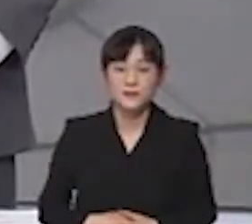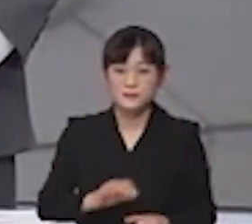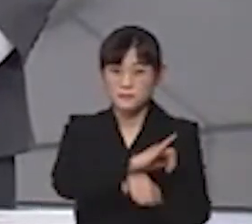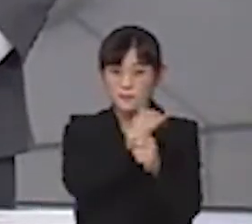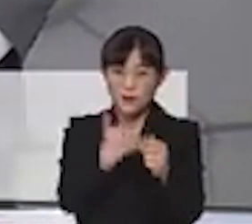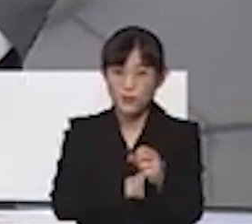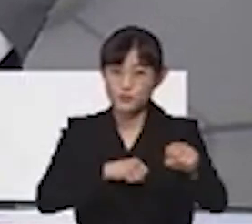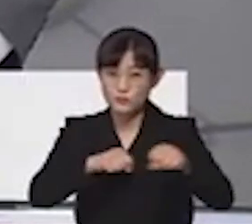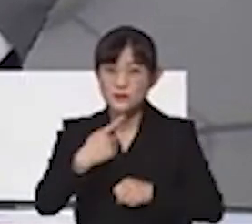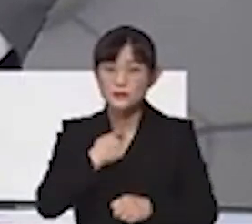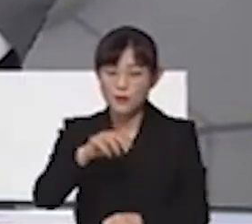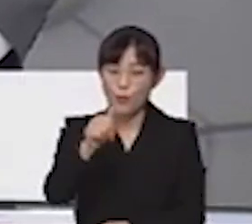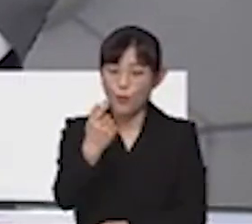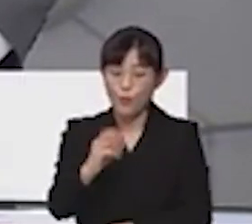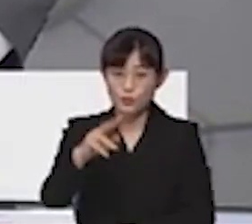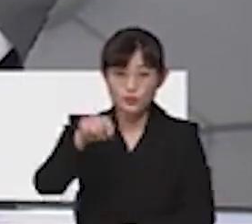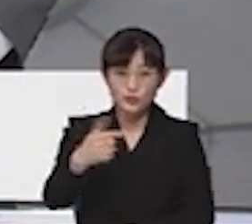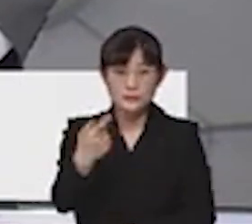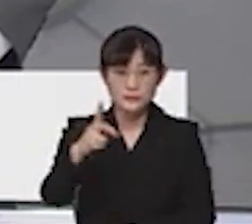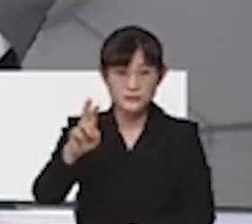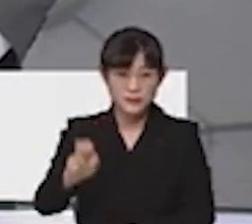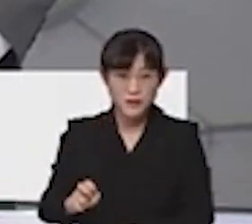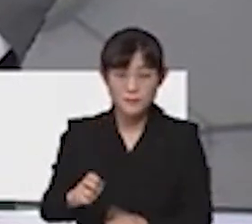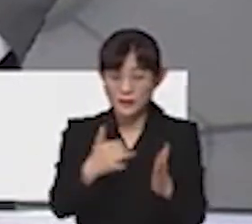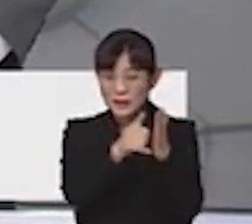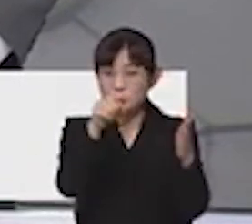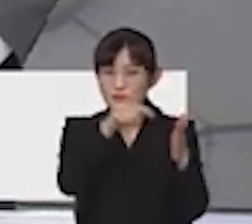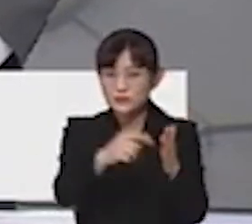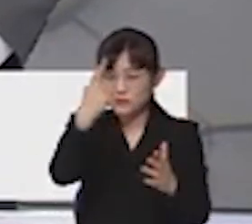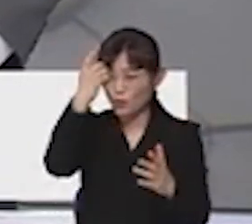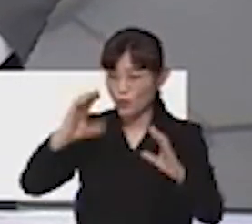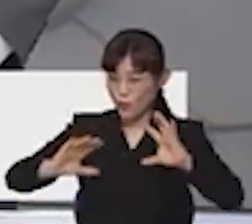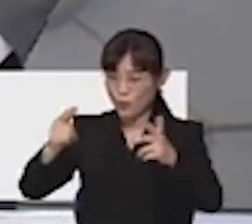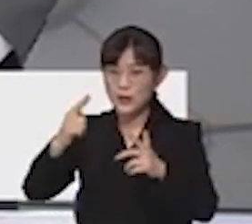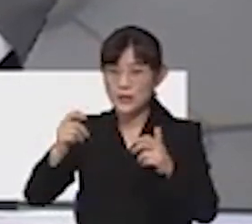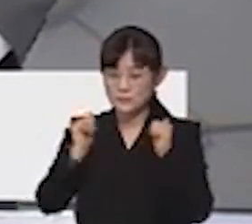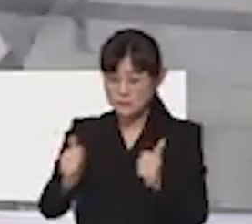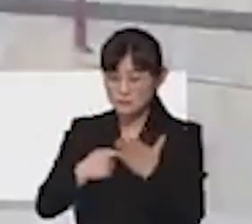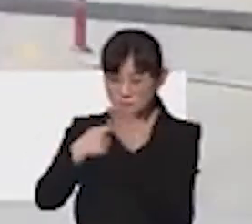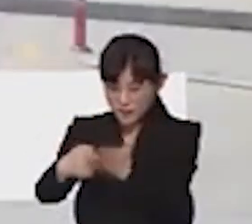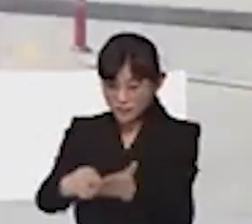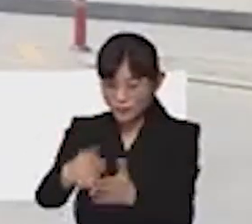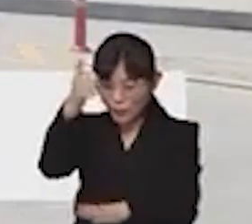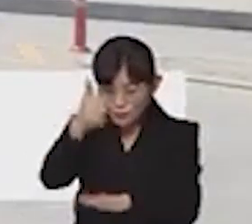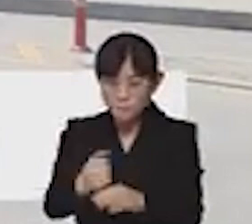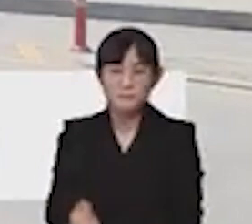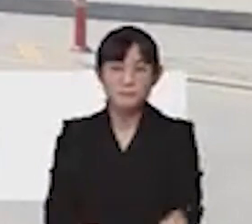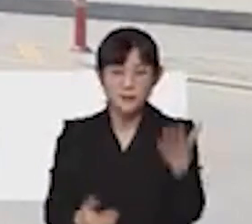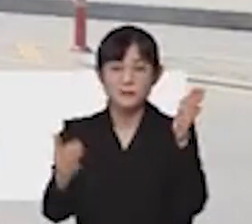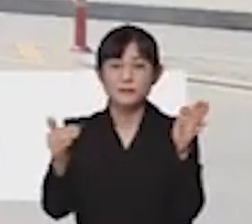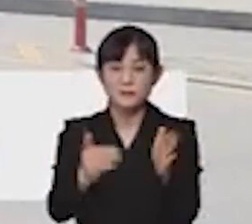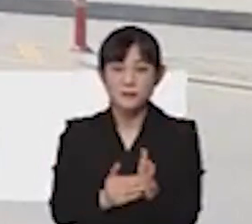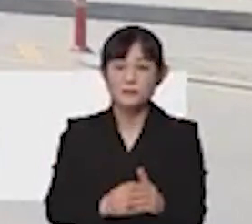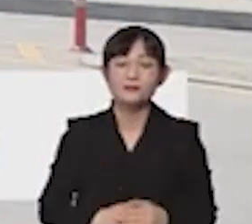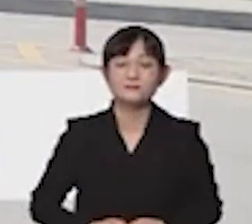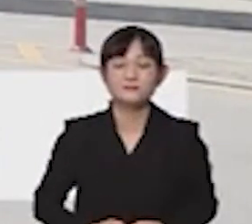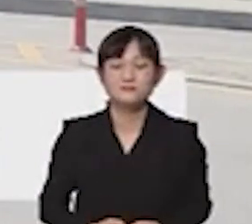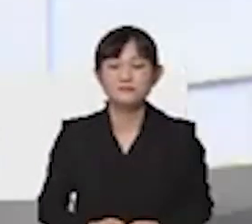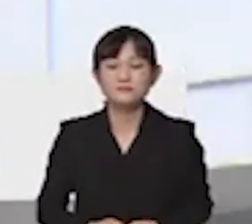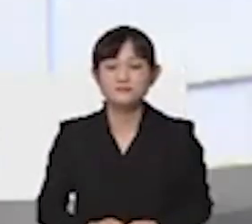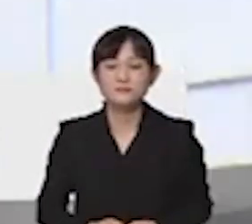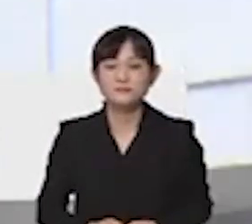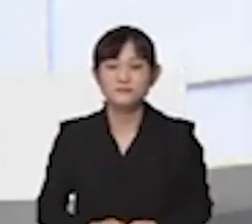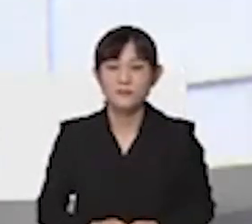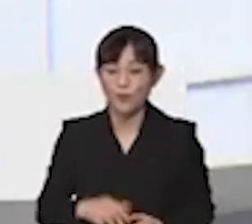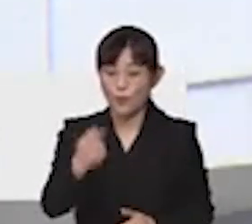인권운동 대부 고홍남순 변호사 유족이 국가를 상대로 낸 정신적 피해배상 소송에서 승소했습니다. 광주지법 민사